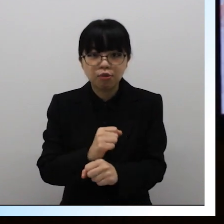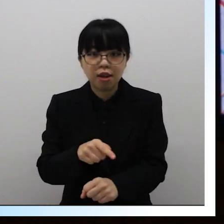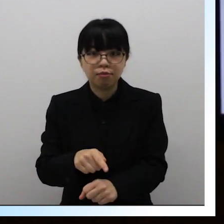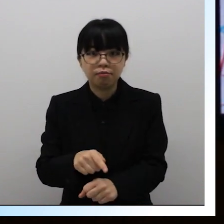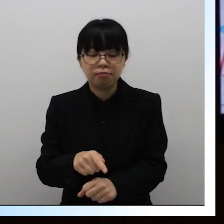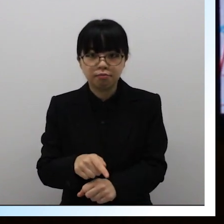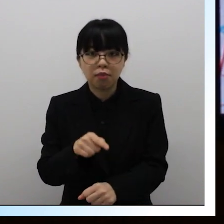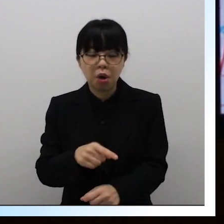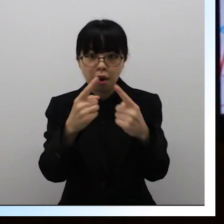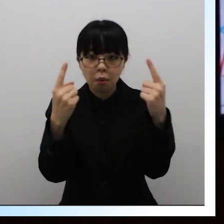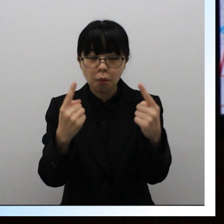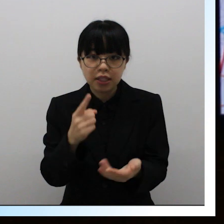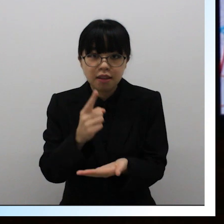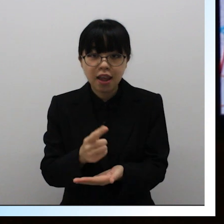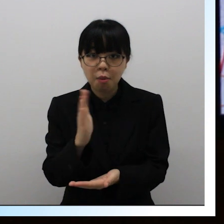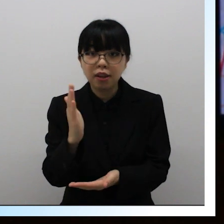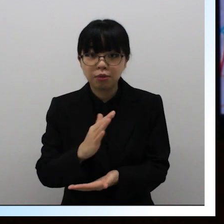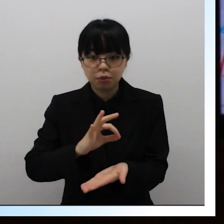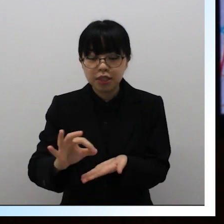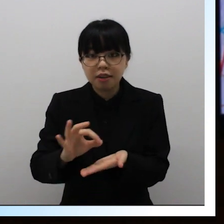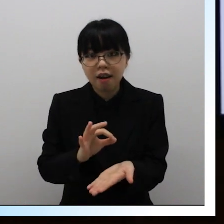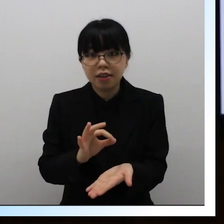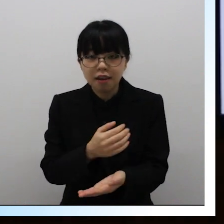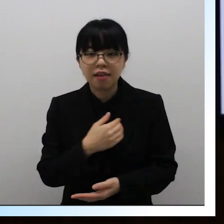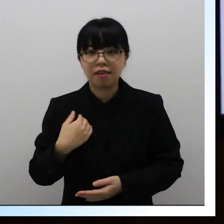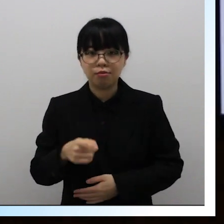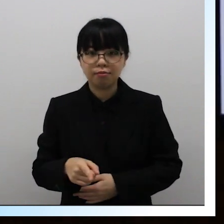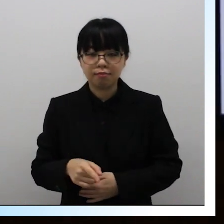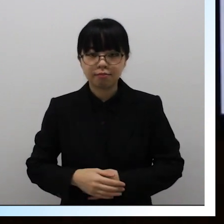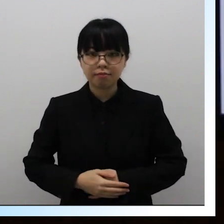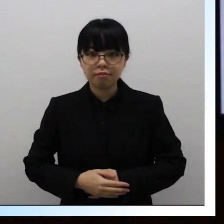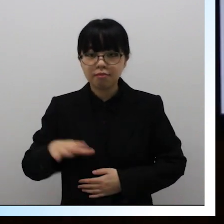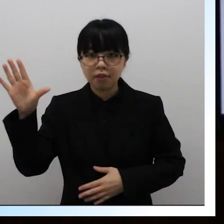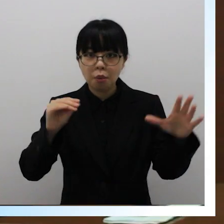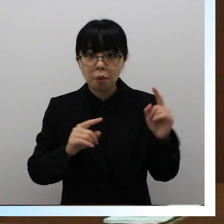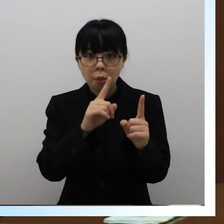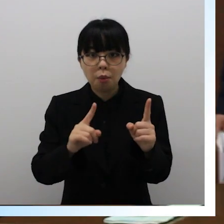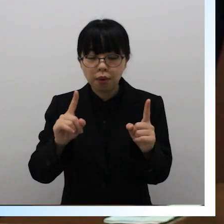ております。情報統計から、経過からは以上です。